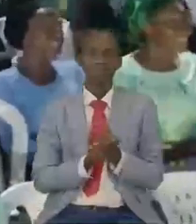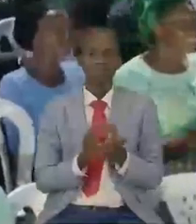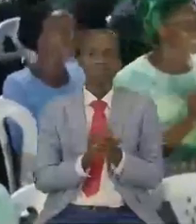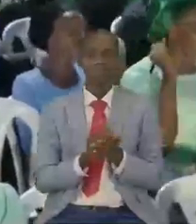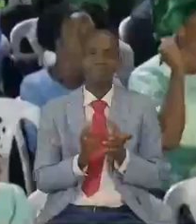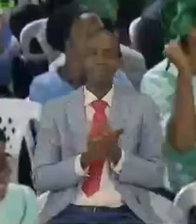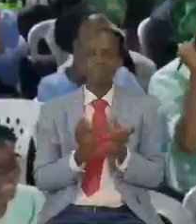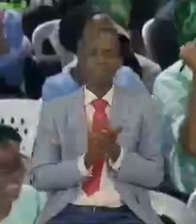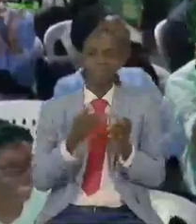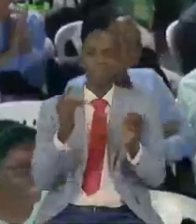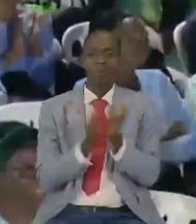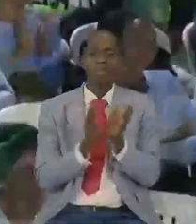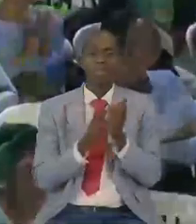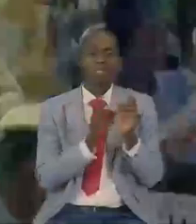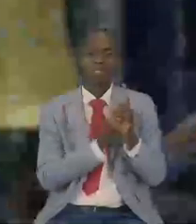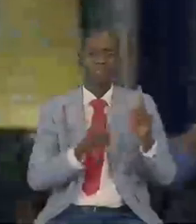Gloire à Dieu.